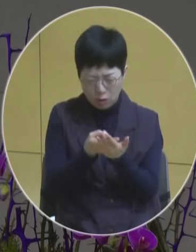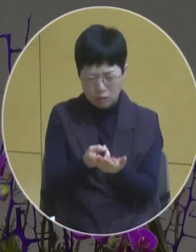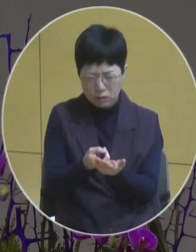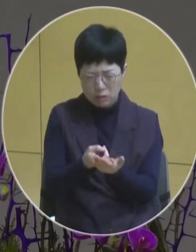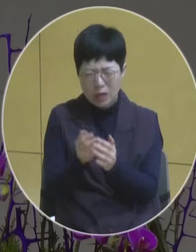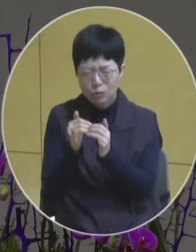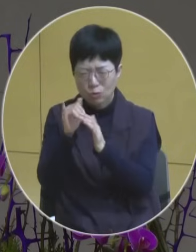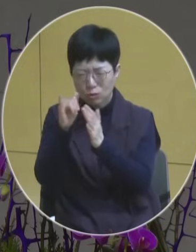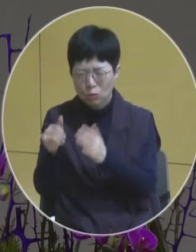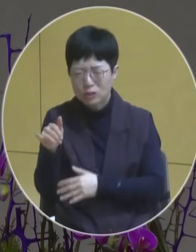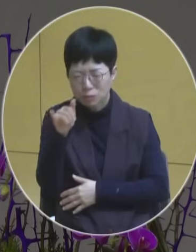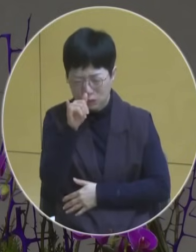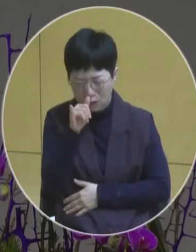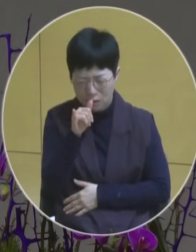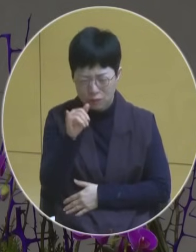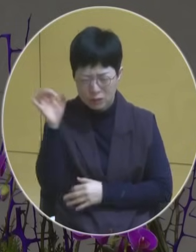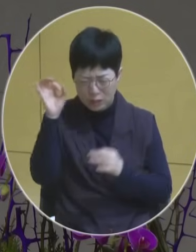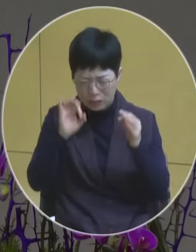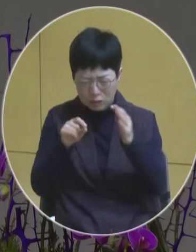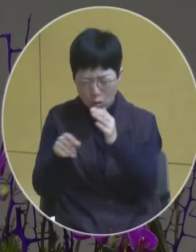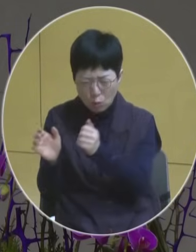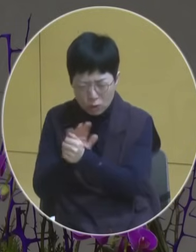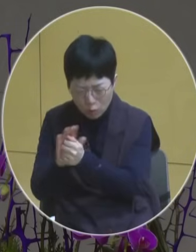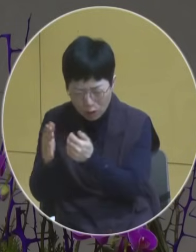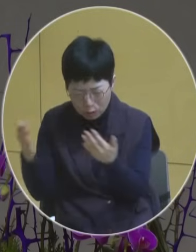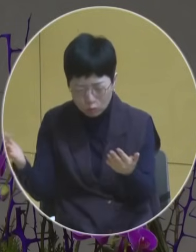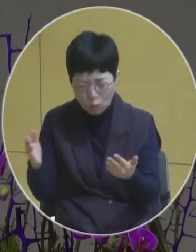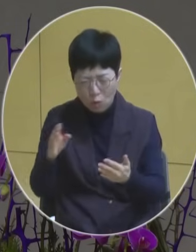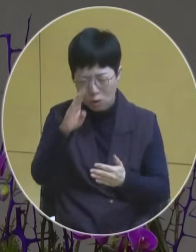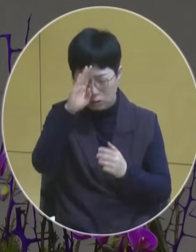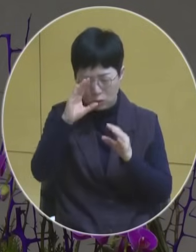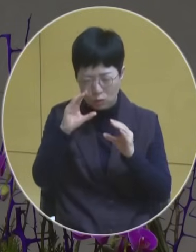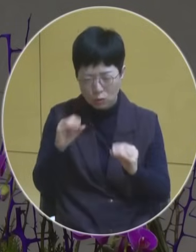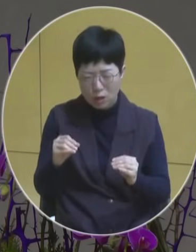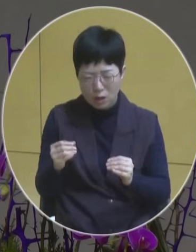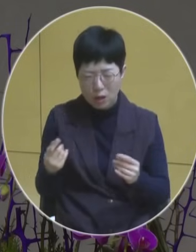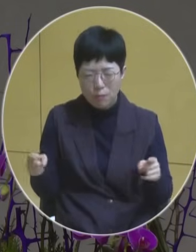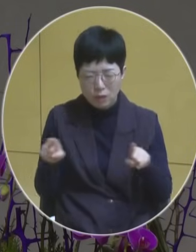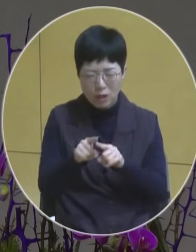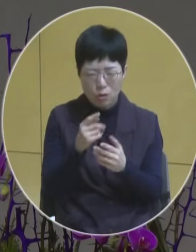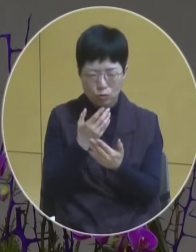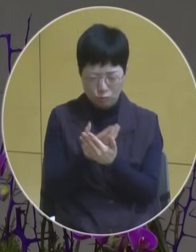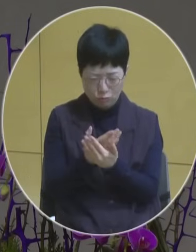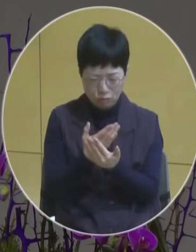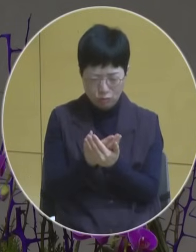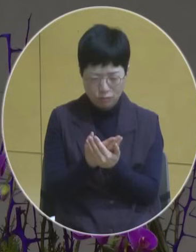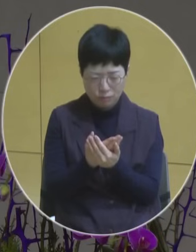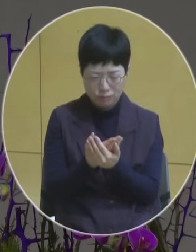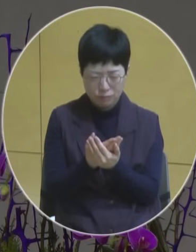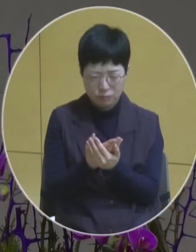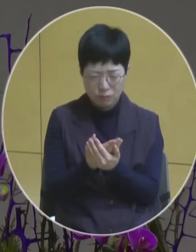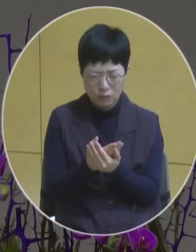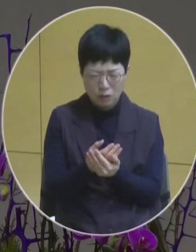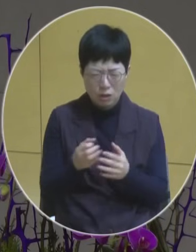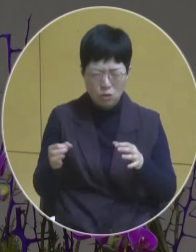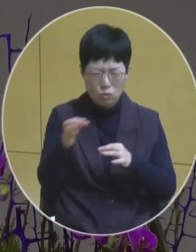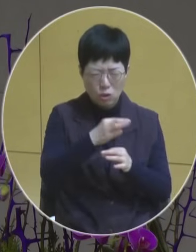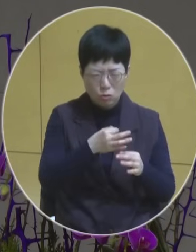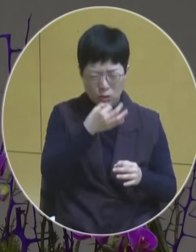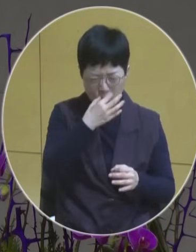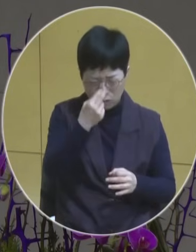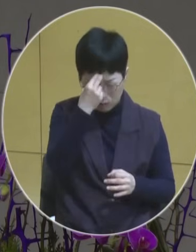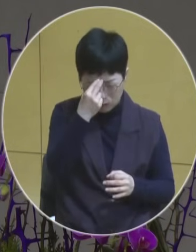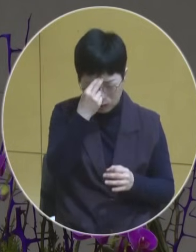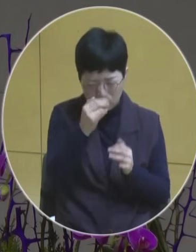성도들이 있습니다. 찾아가 위로해 주시고 치료의 은총으로 함께하여 주옵소서. 경제적으로 어려워